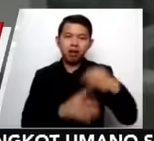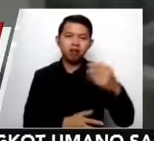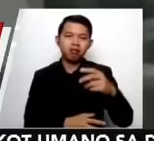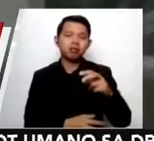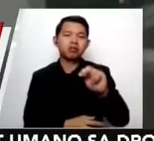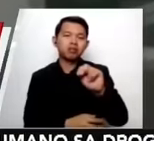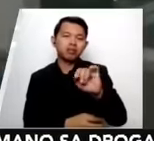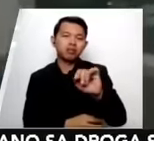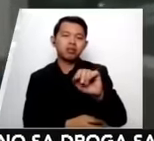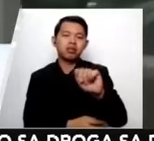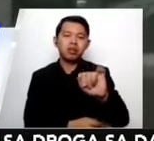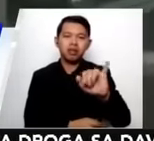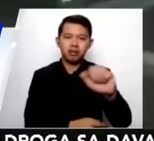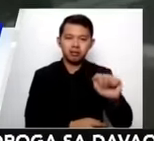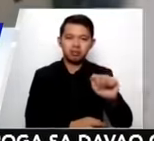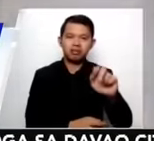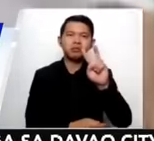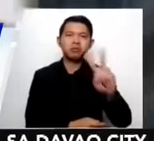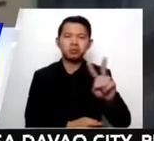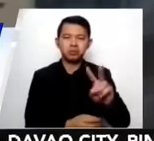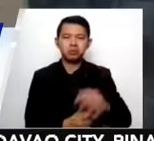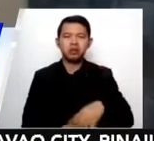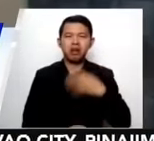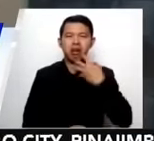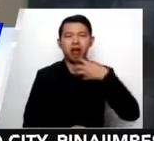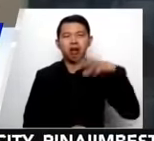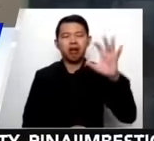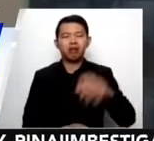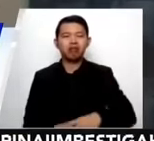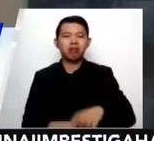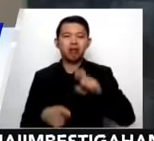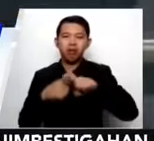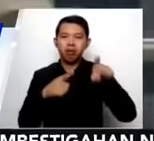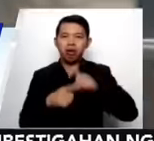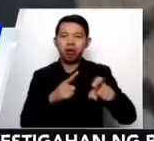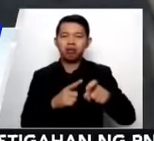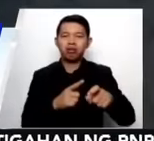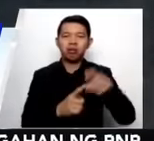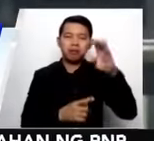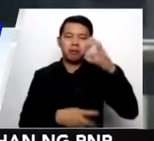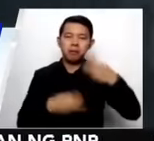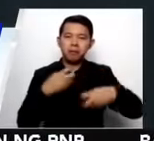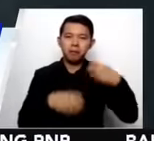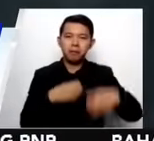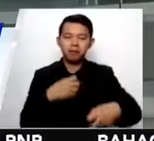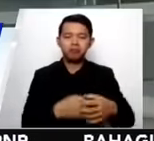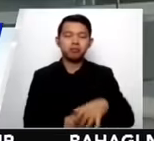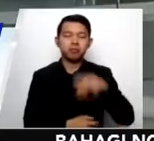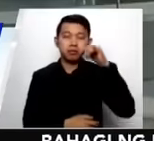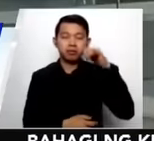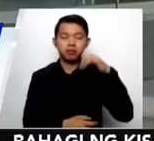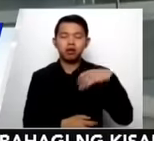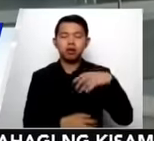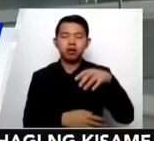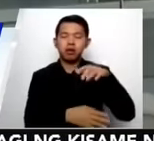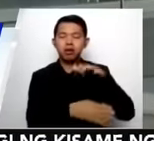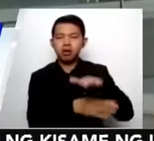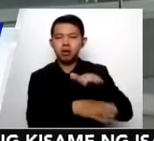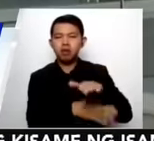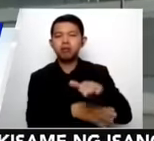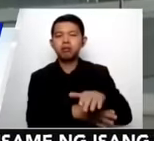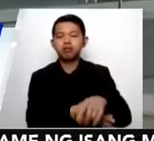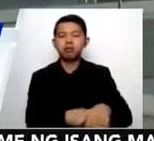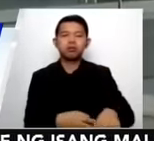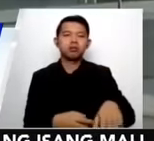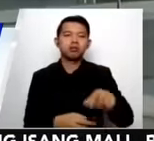may power interruption. Mula umaga hanggang hapon, tatlong beses nag-fluctuate ang kuryente. Hindi mabuksan ang